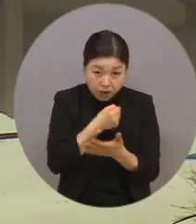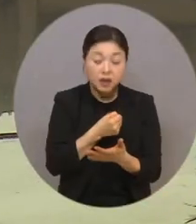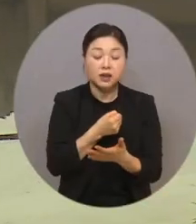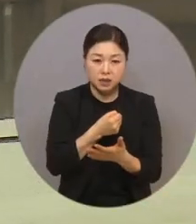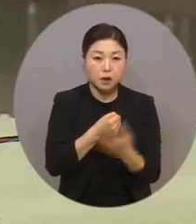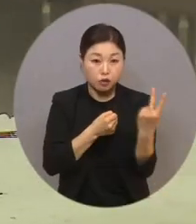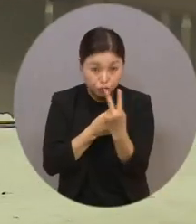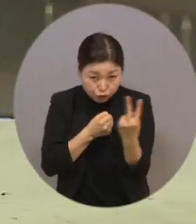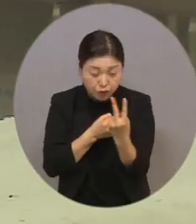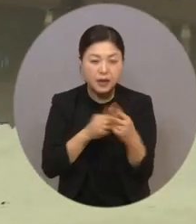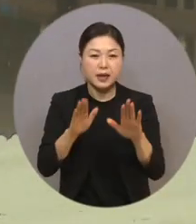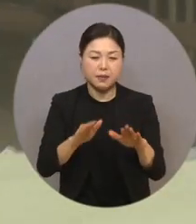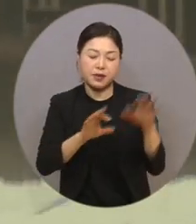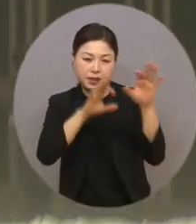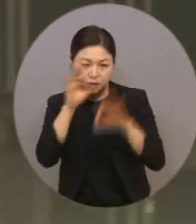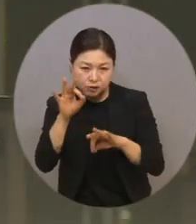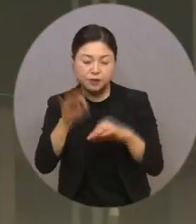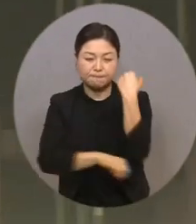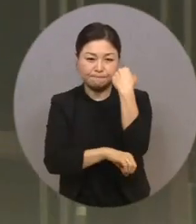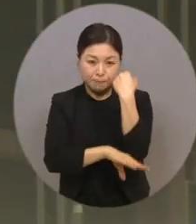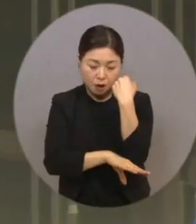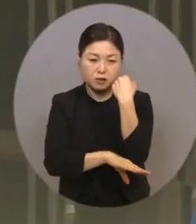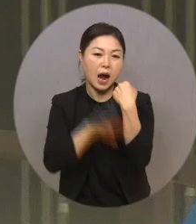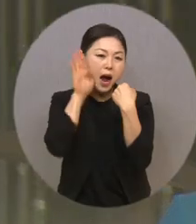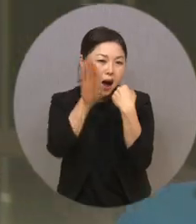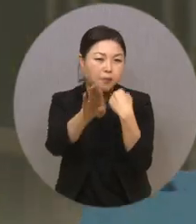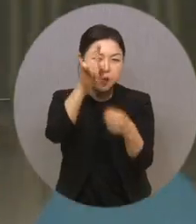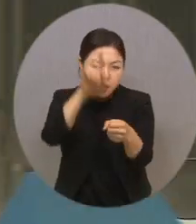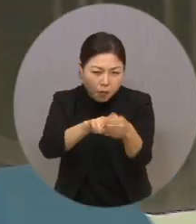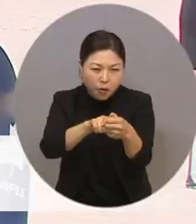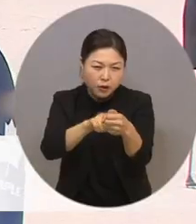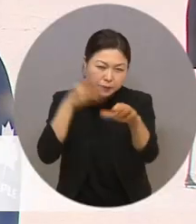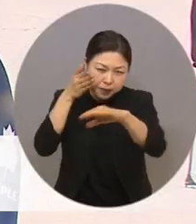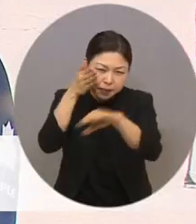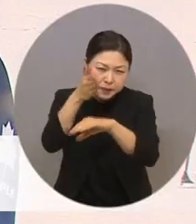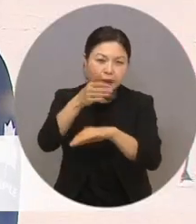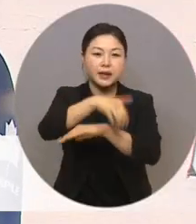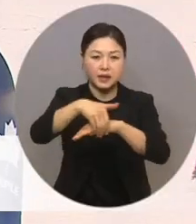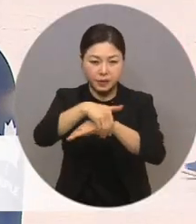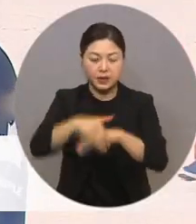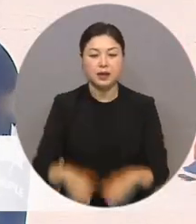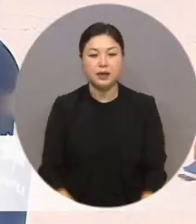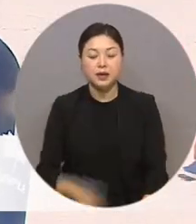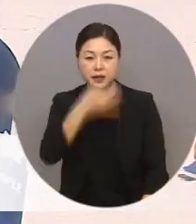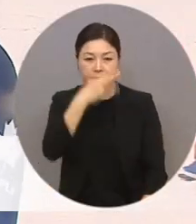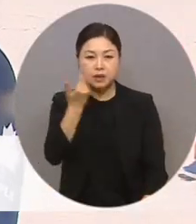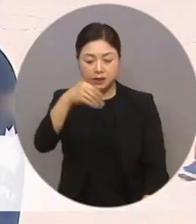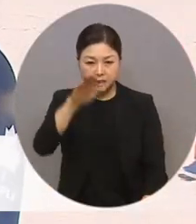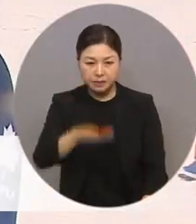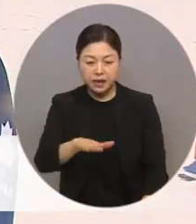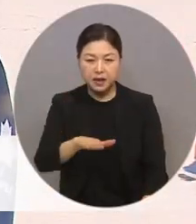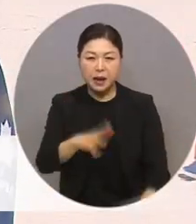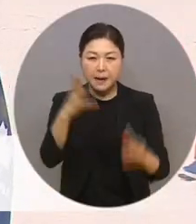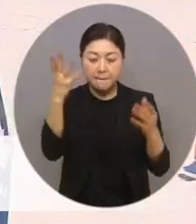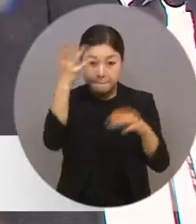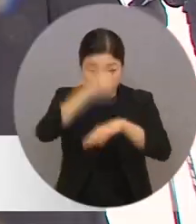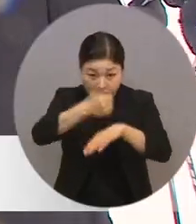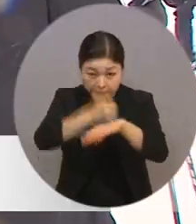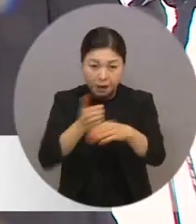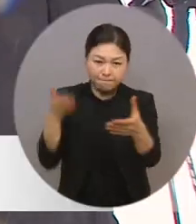실수를 발판삼아 더 큰 목표를 향해 달려갈 예정입니다 어 힘들었는데 끝까지 완주할 수 있어서